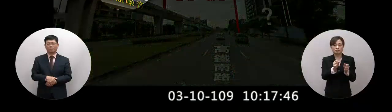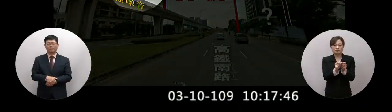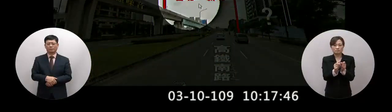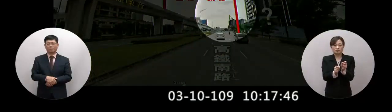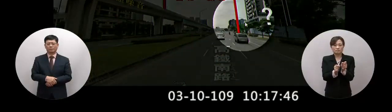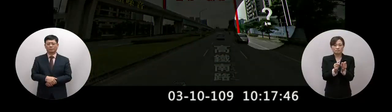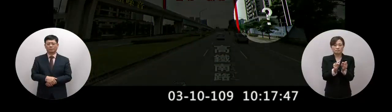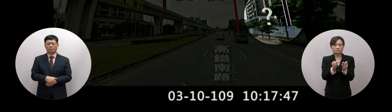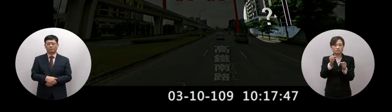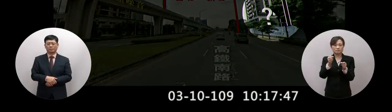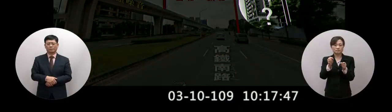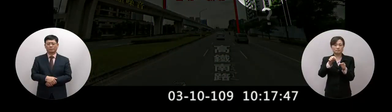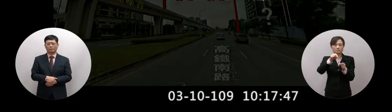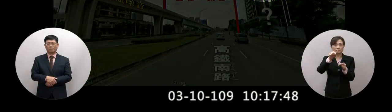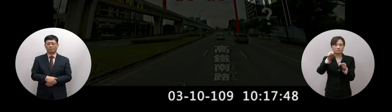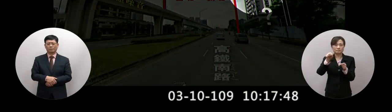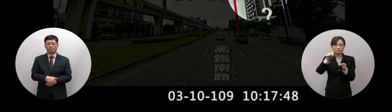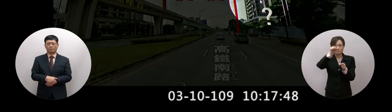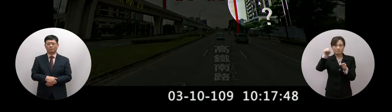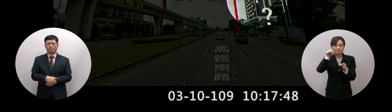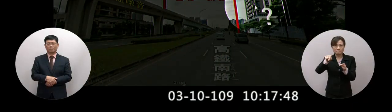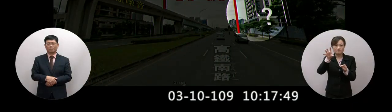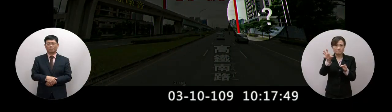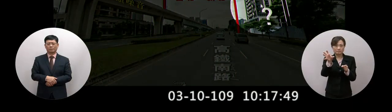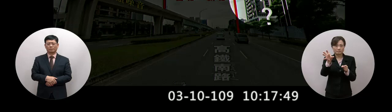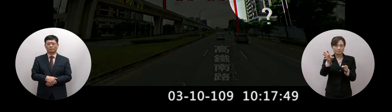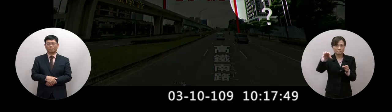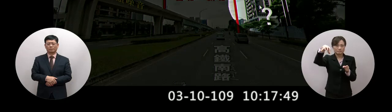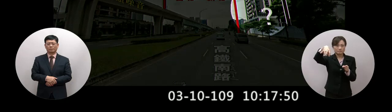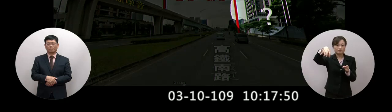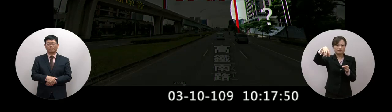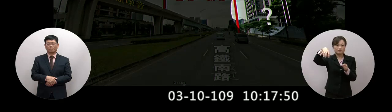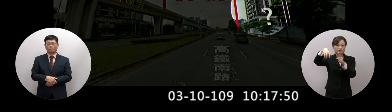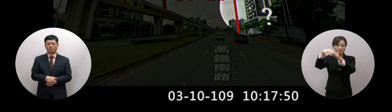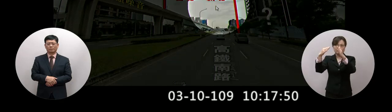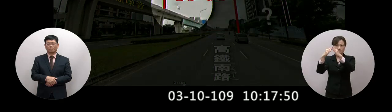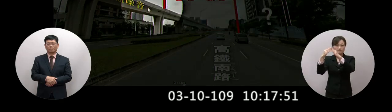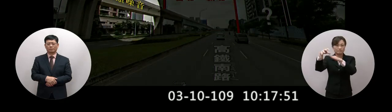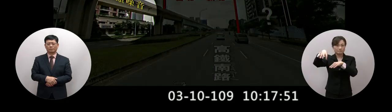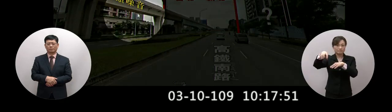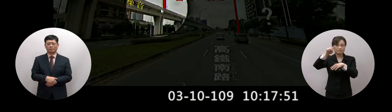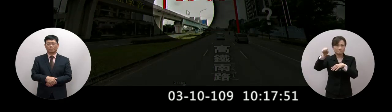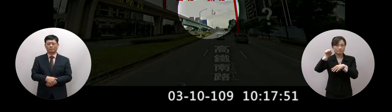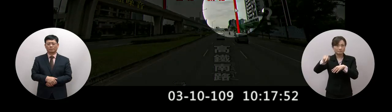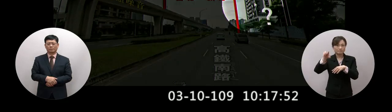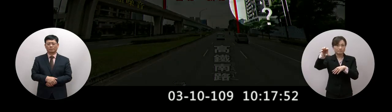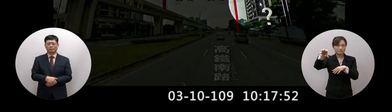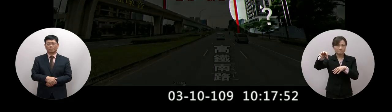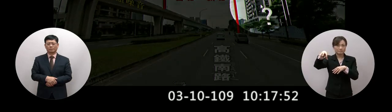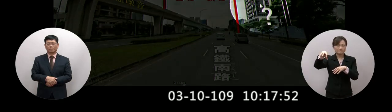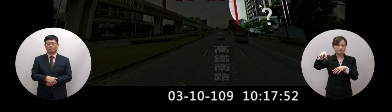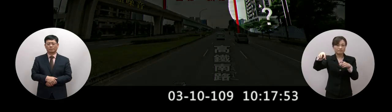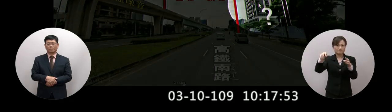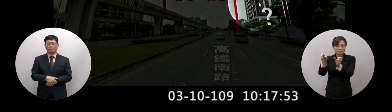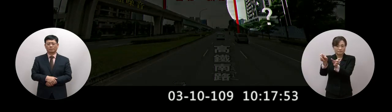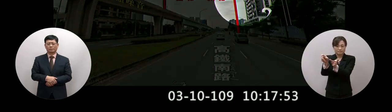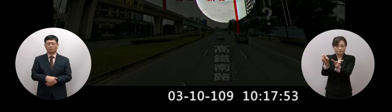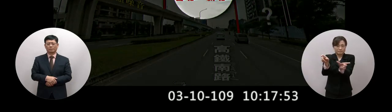位，这个打问号啊，这一栋住户再打一个问号哎、啊，我距离这么